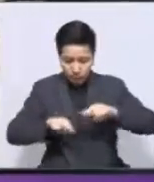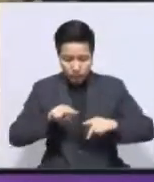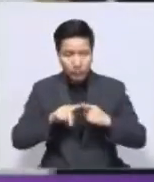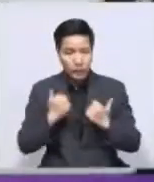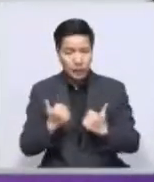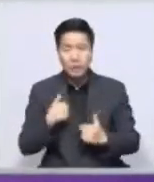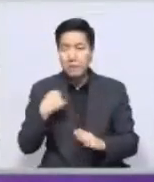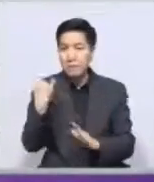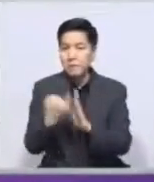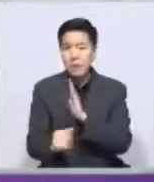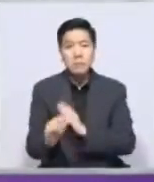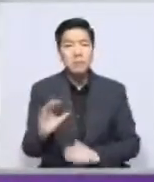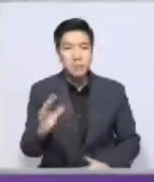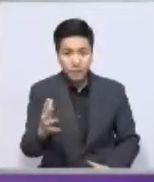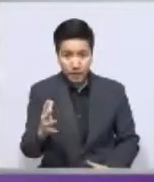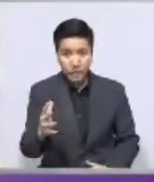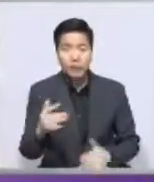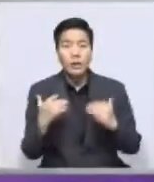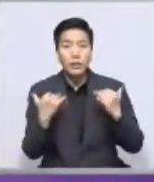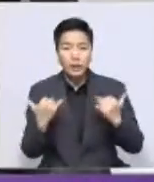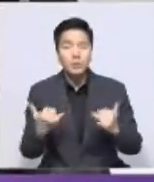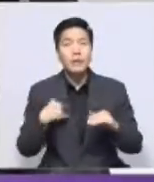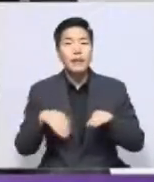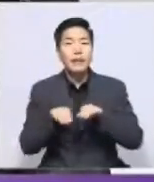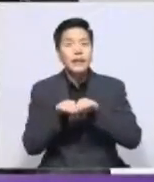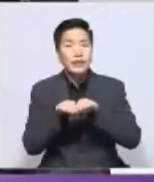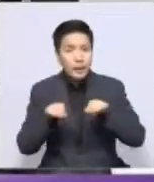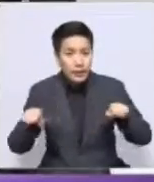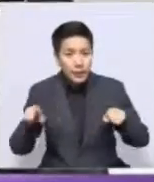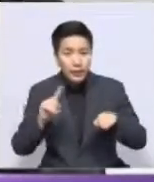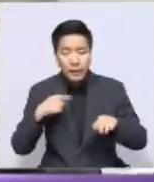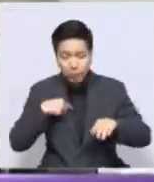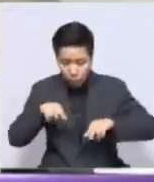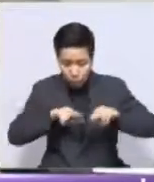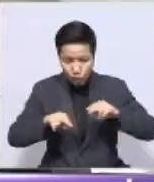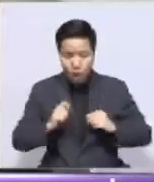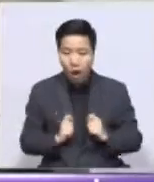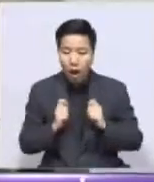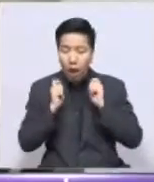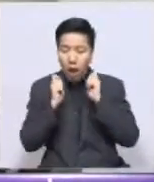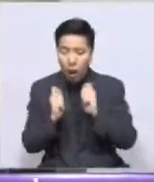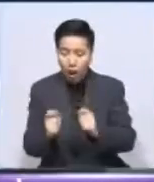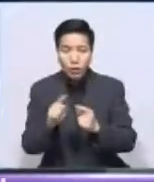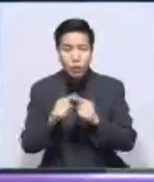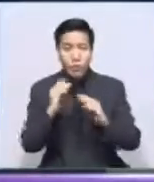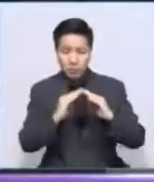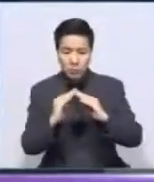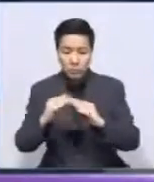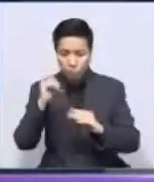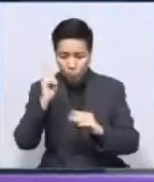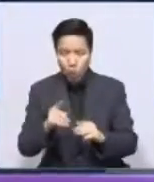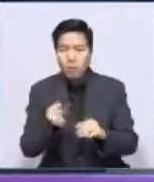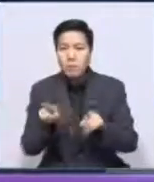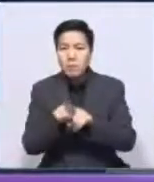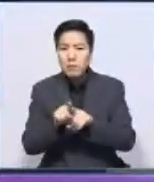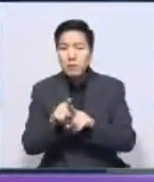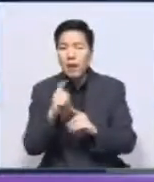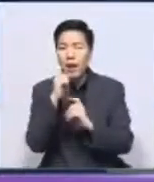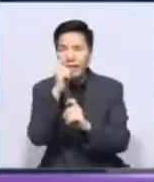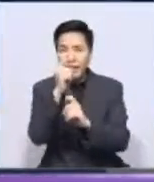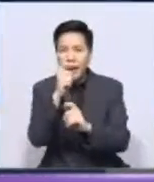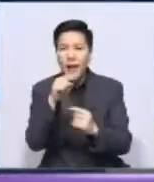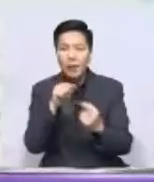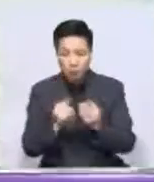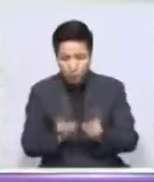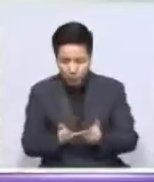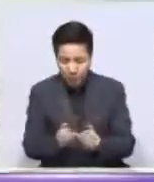โดยไม่มีความผิดย้อนหลังโดยมีเกณฑ์ที่สำคัญในการพิจารณาอนุญาตคือสิ่งปลูกสร้างจะต้องอยู่ในสภาพที่ไม่เป็นอันตร